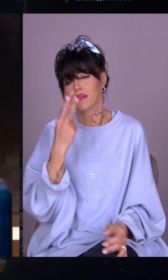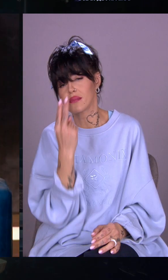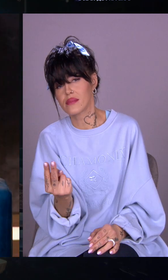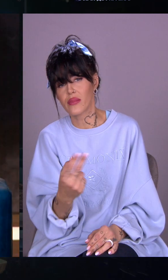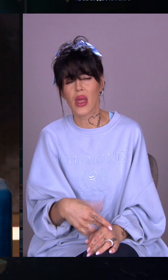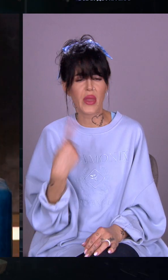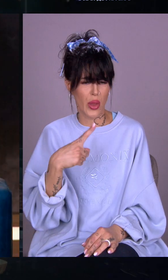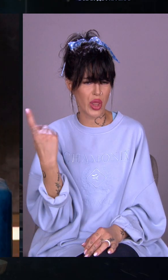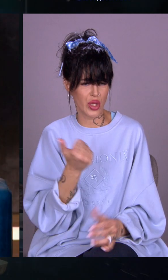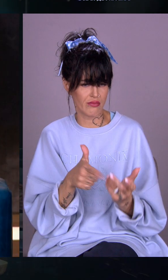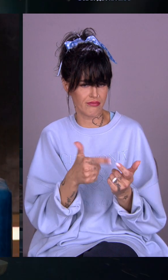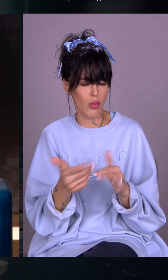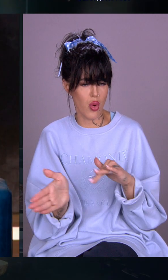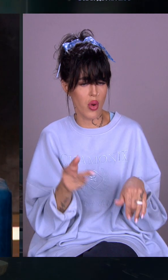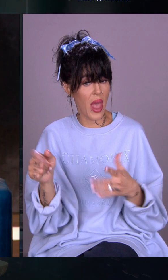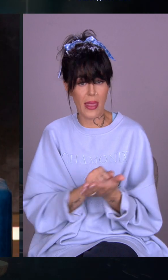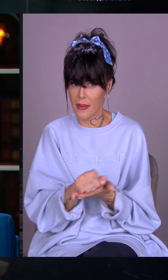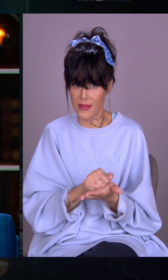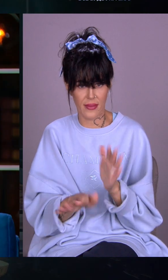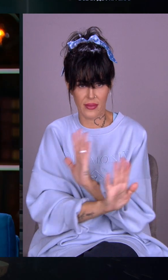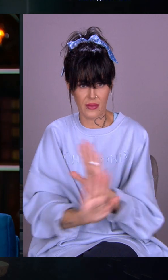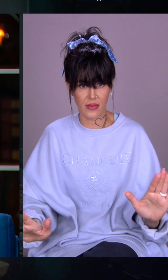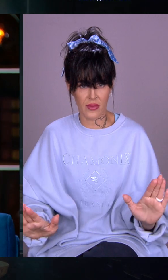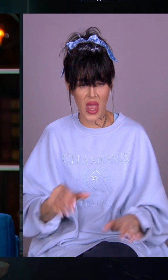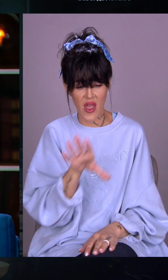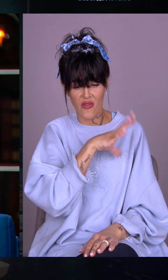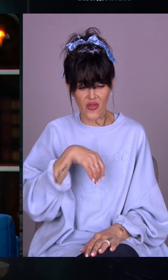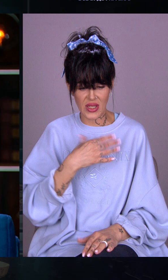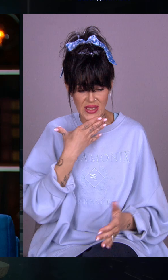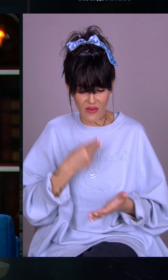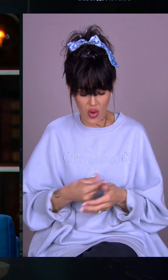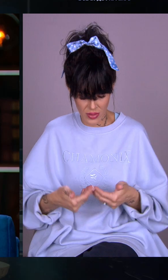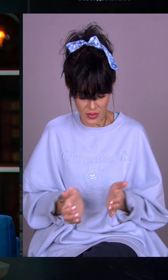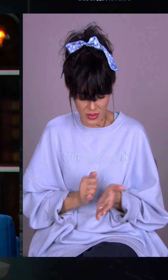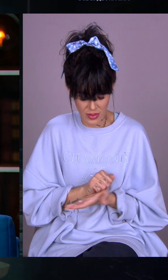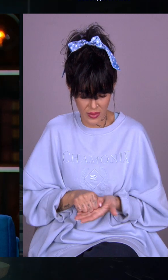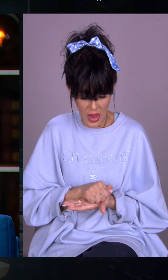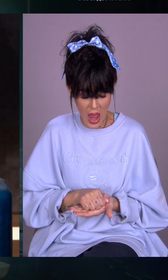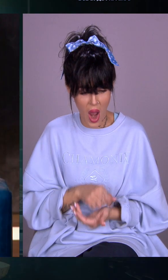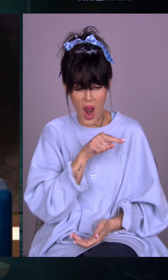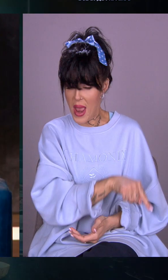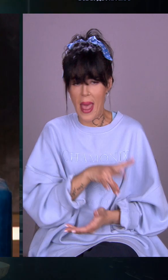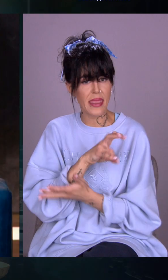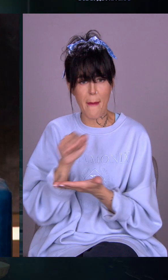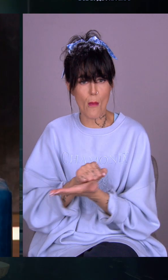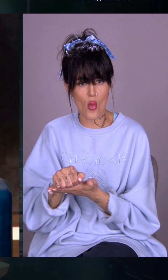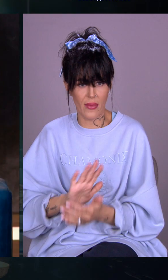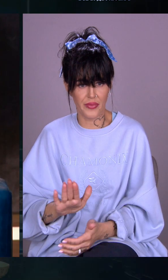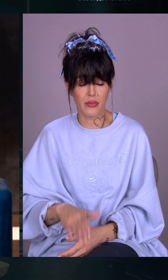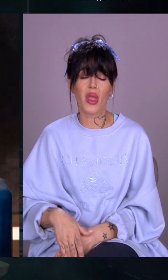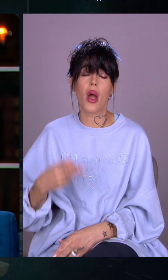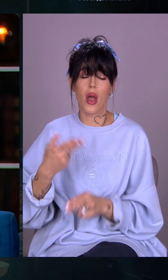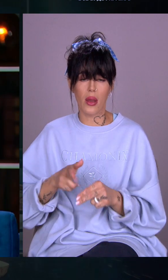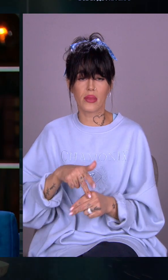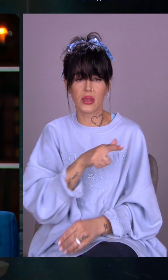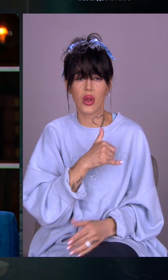декілька тижнів, ну, і він не миє. Тобто всі миють за собою тільки свій. А він, ну, не миє. Ну, і дійшло до того, що йому